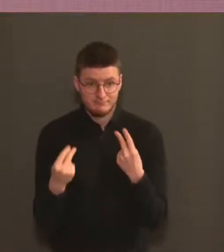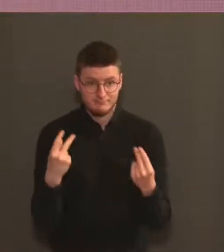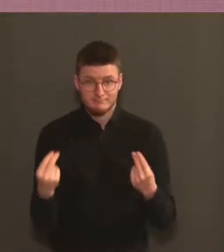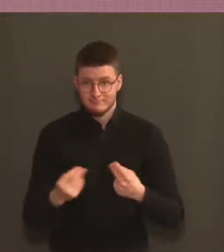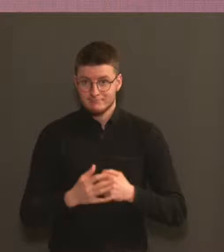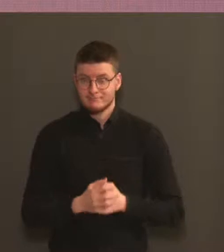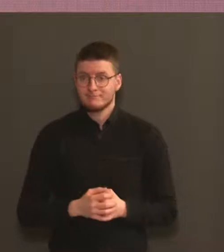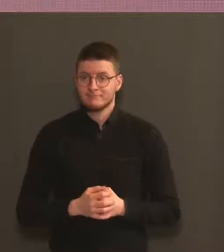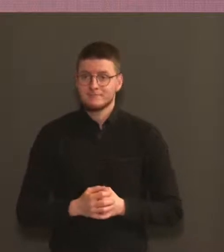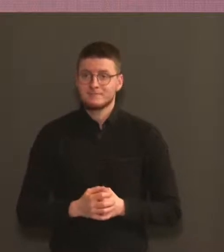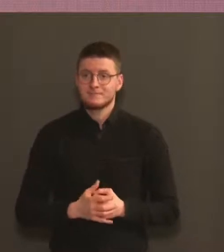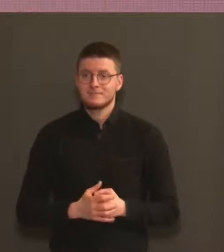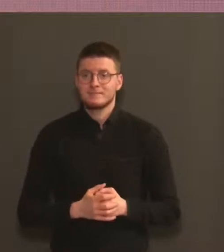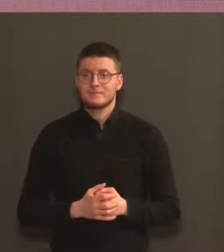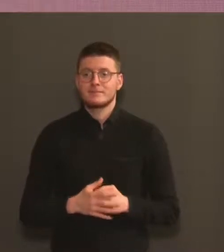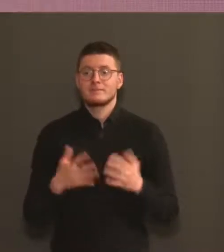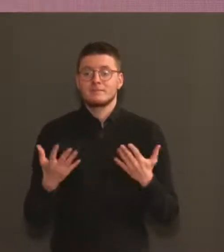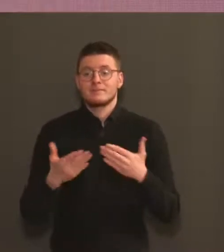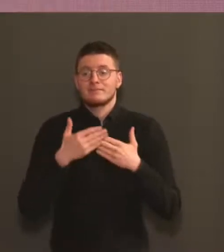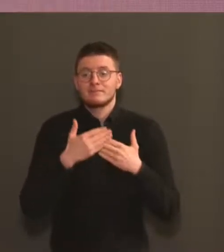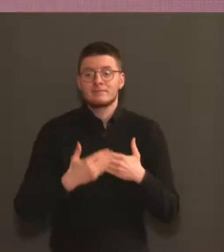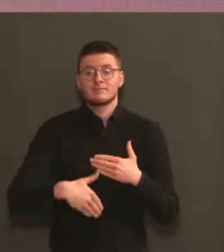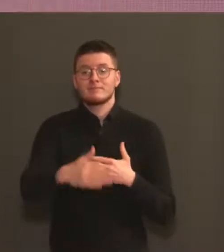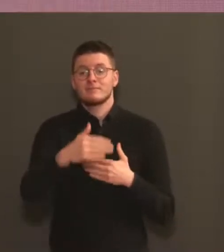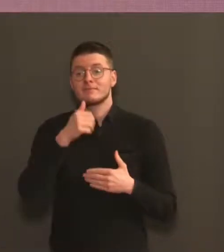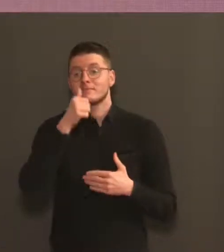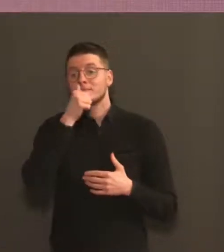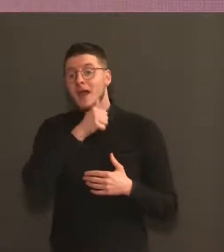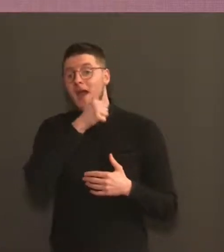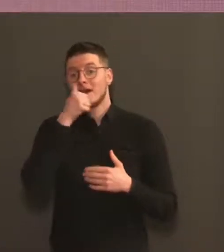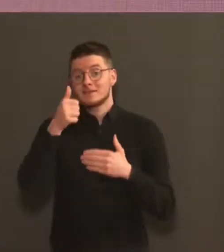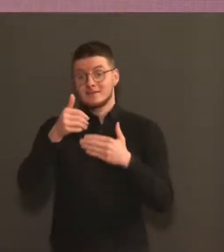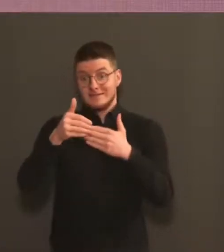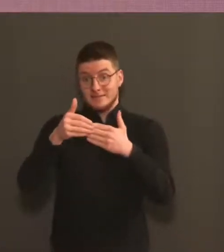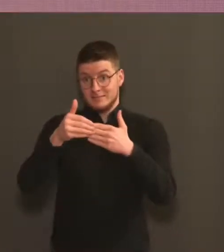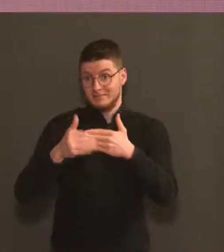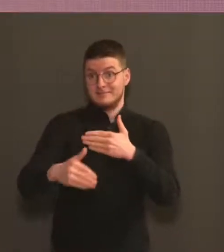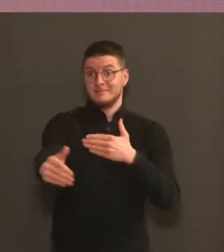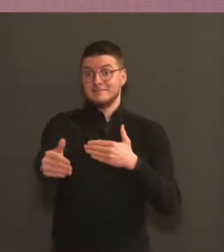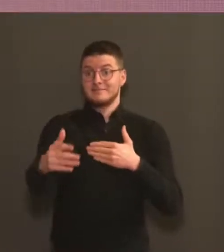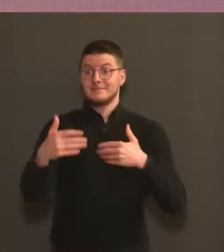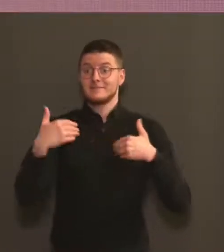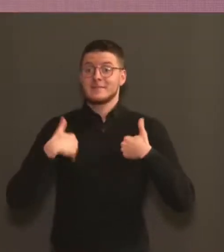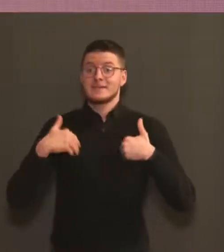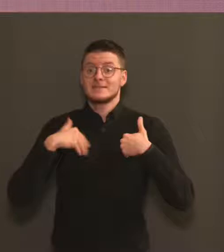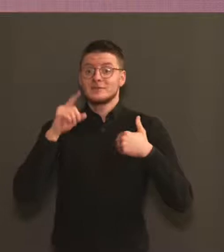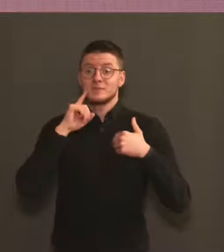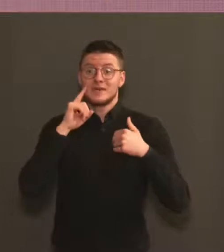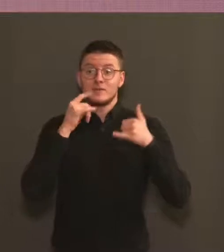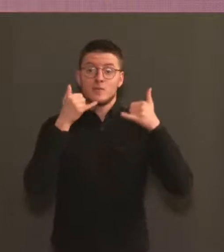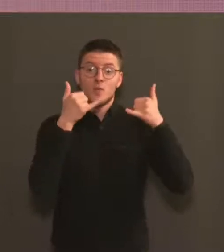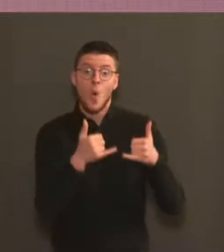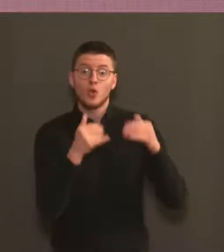In de loop van de maand maart zullen de thuiswonenden